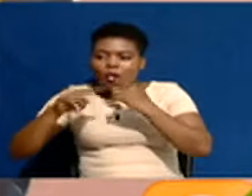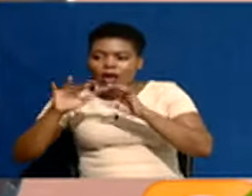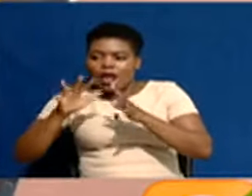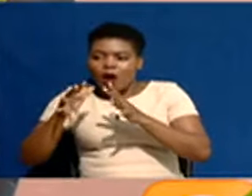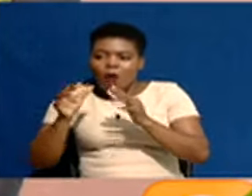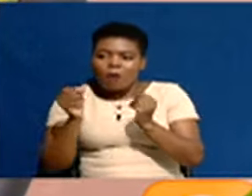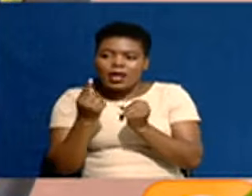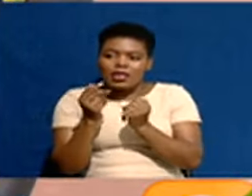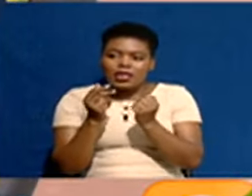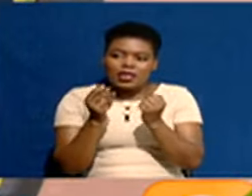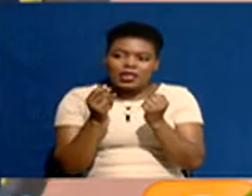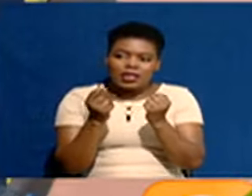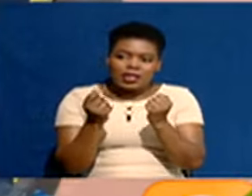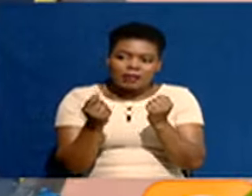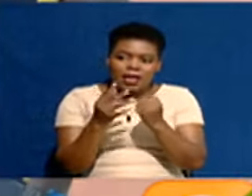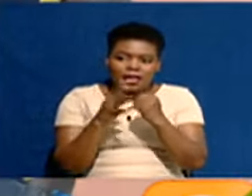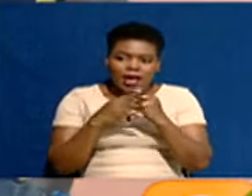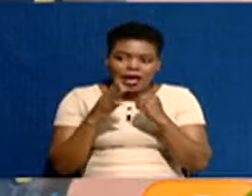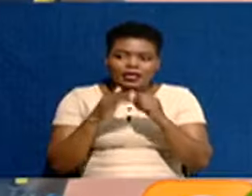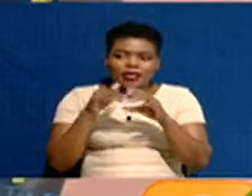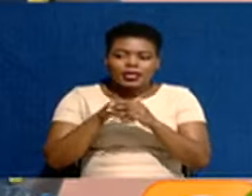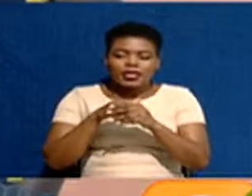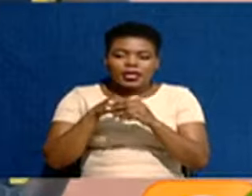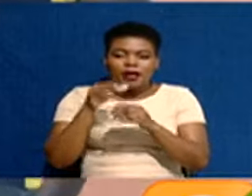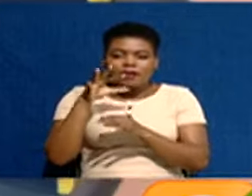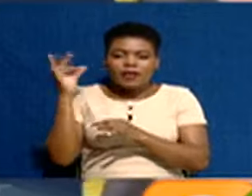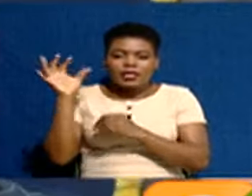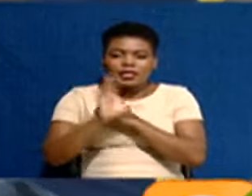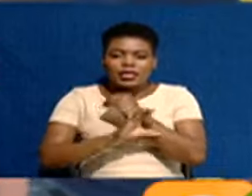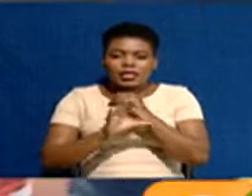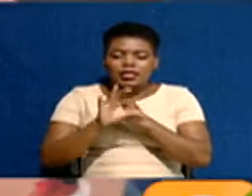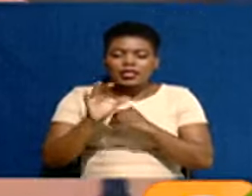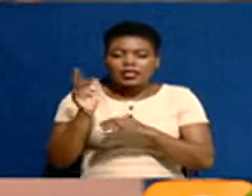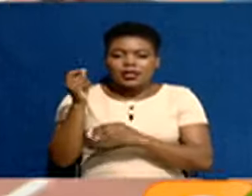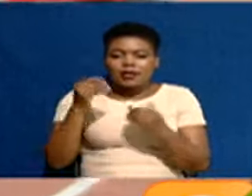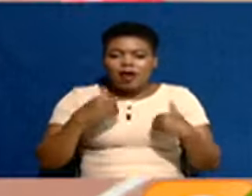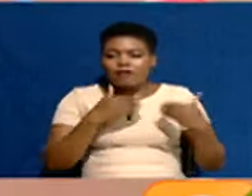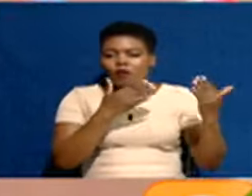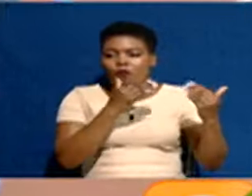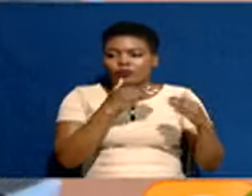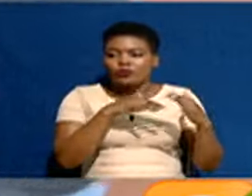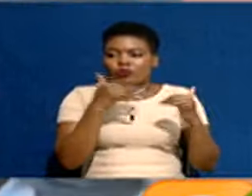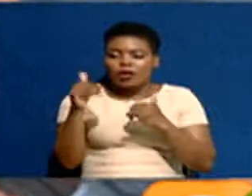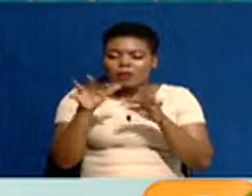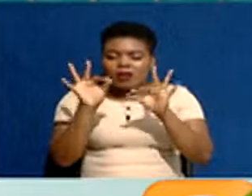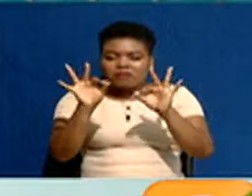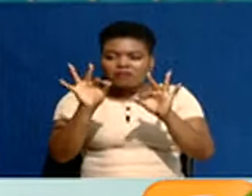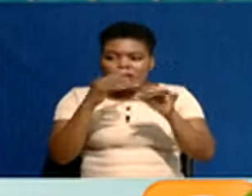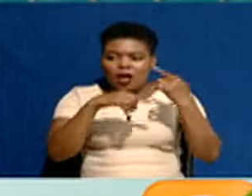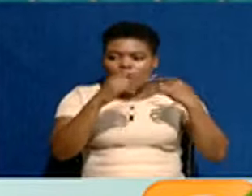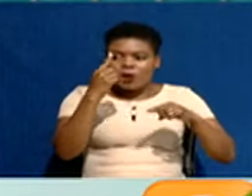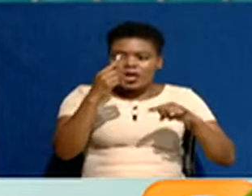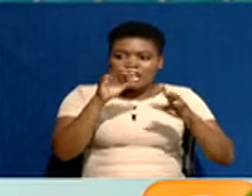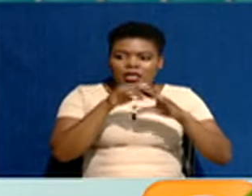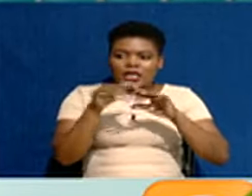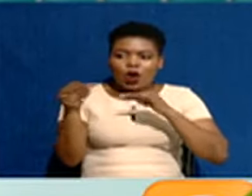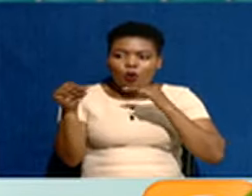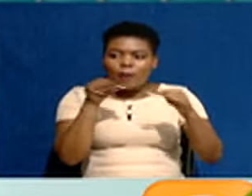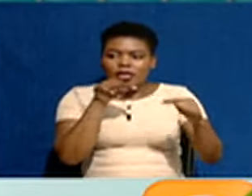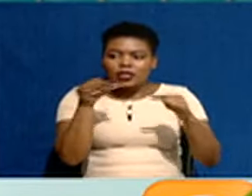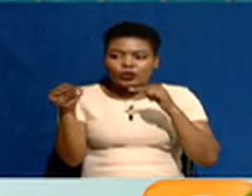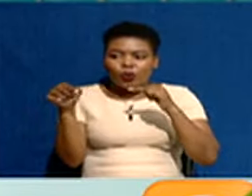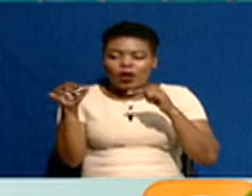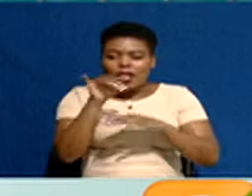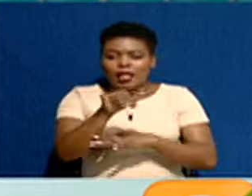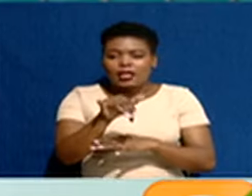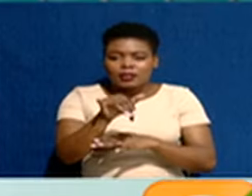Septemba jijini Paris, Ufaransa. Kenya ina matumaini ya kufanya vyema kwenye mashindano